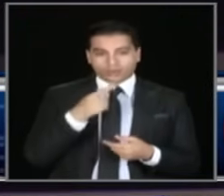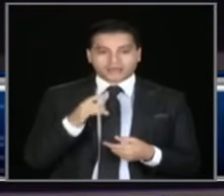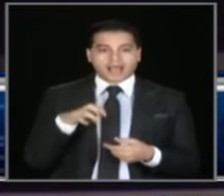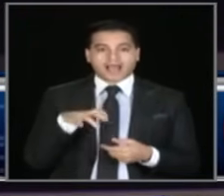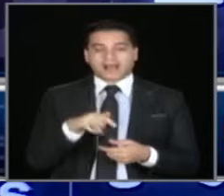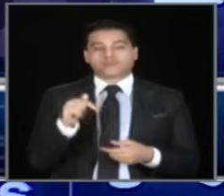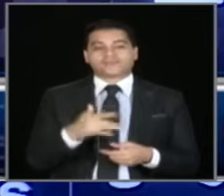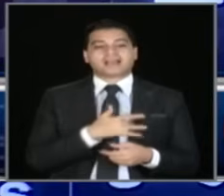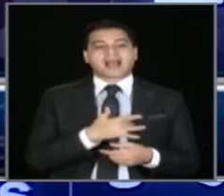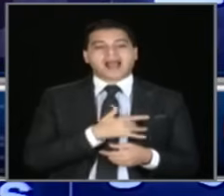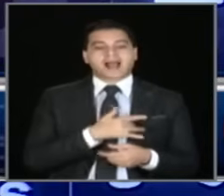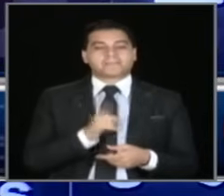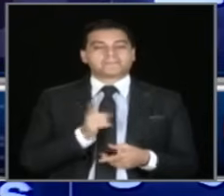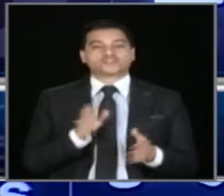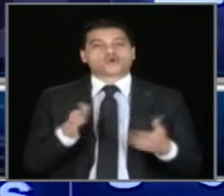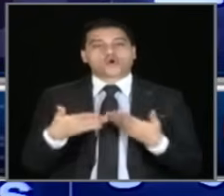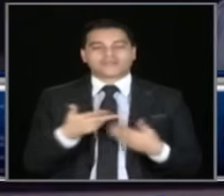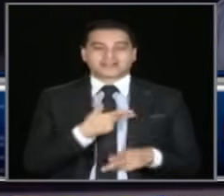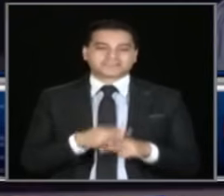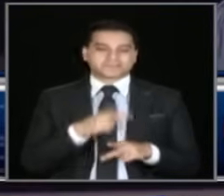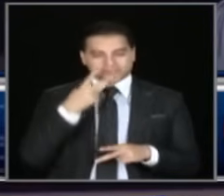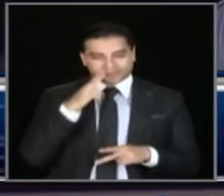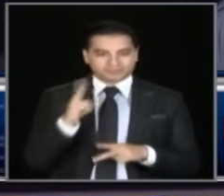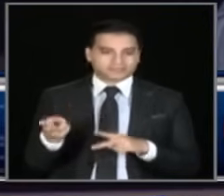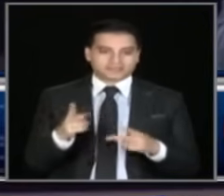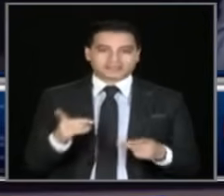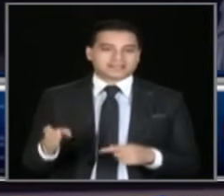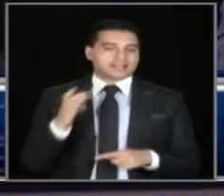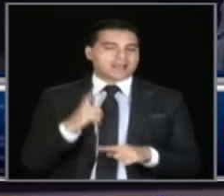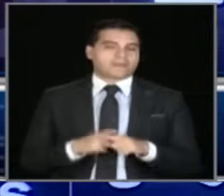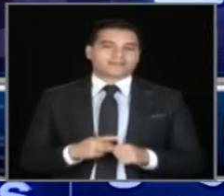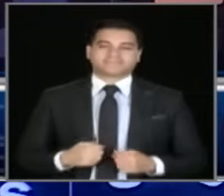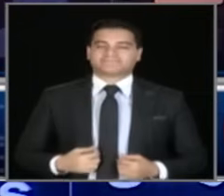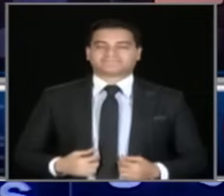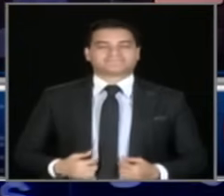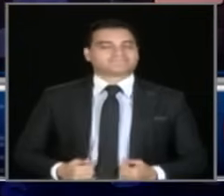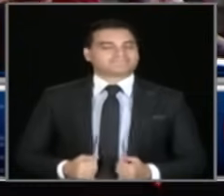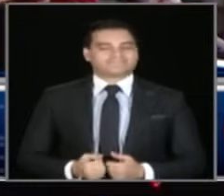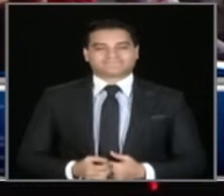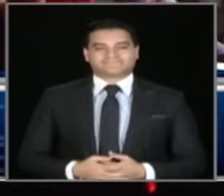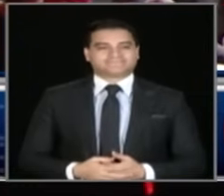القلب. عبد الرحمن محمد 20 نقطة، إجابة خاطئة.